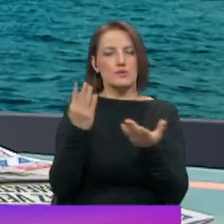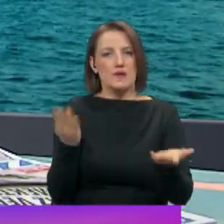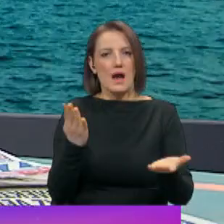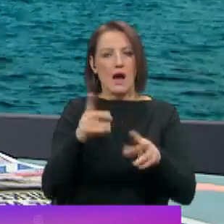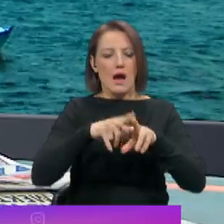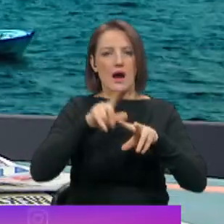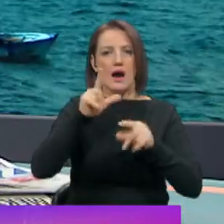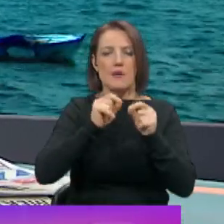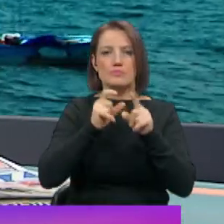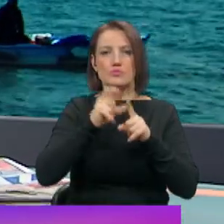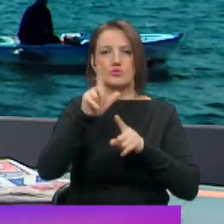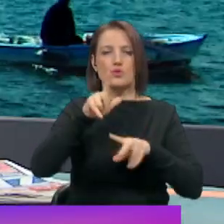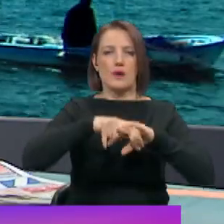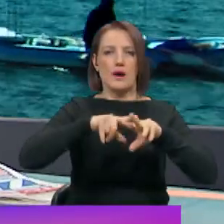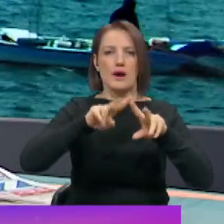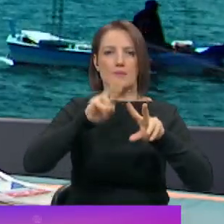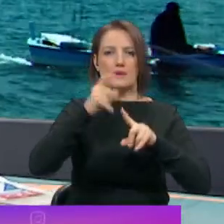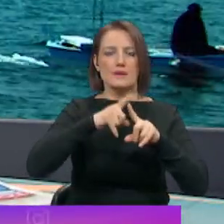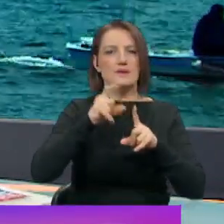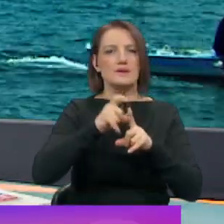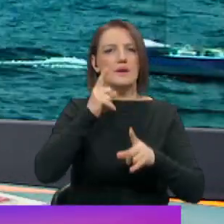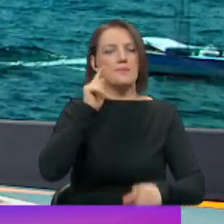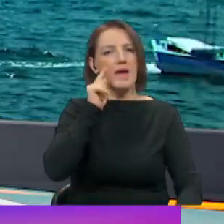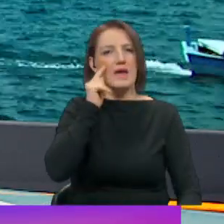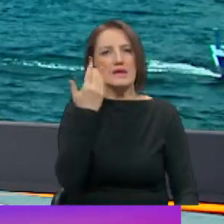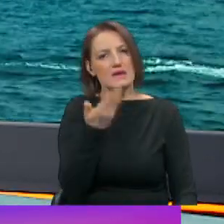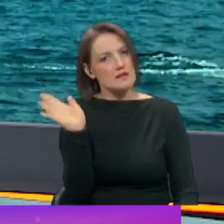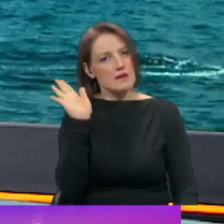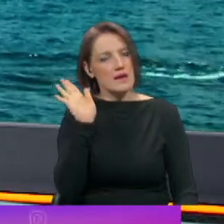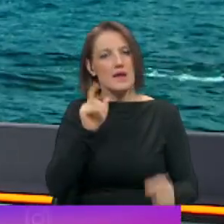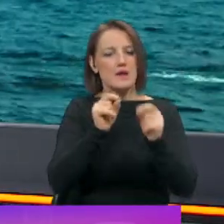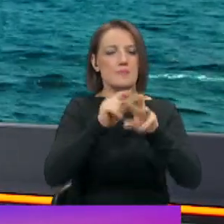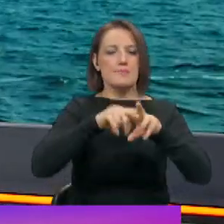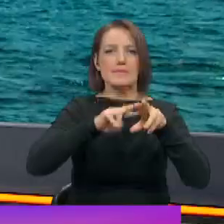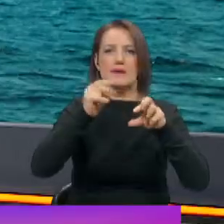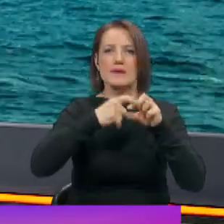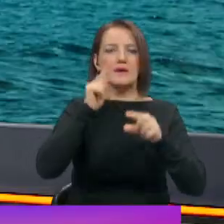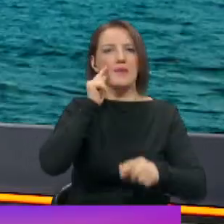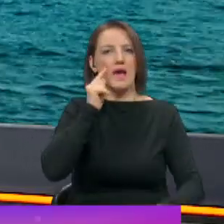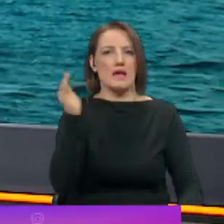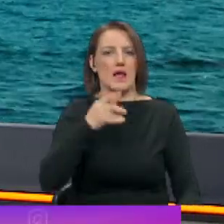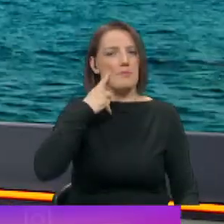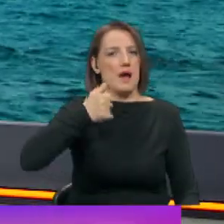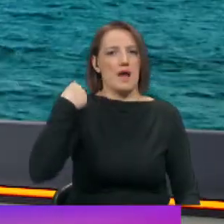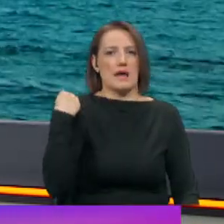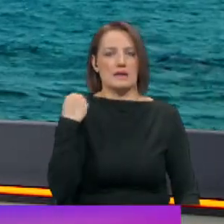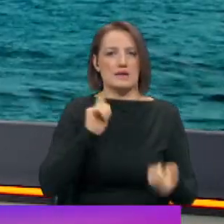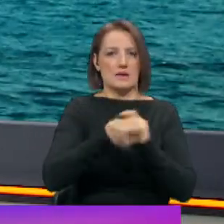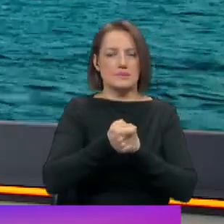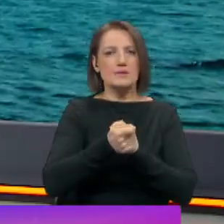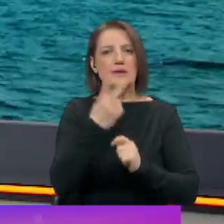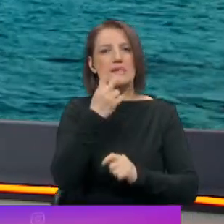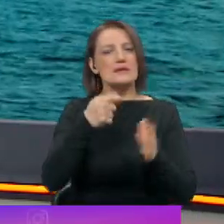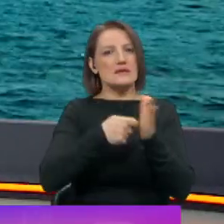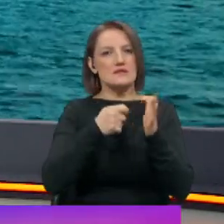Abdülhamit Gül gittiği Bekir Bozdağ geldi Gül ve İçişleri Bakanı Süleyman Soylu kabine içindeki iki